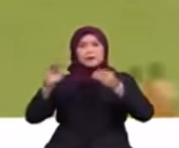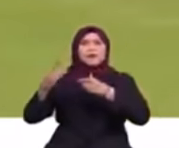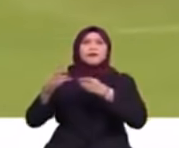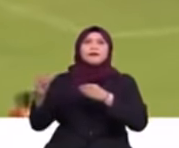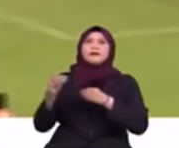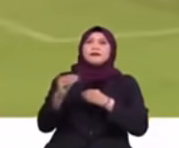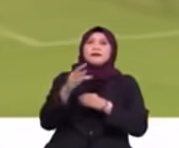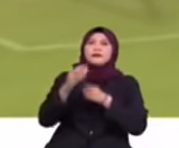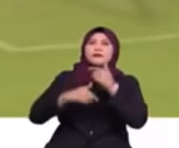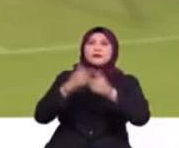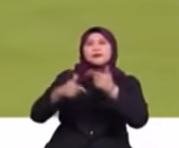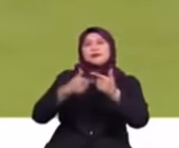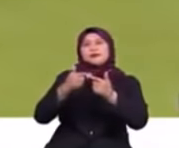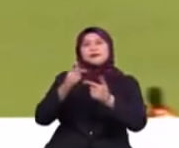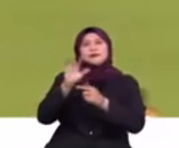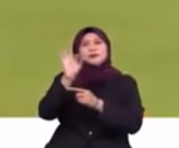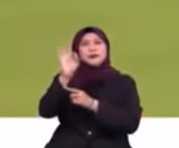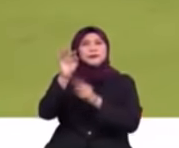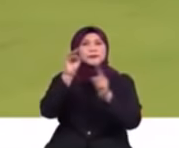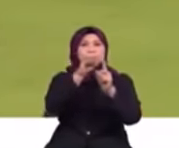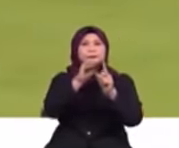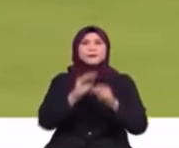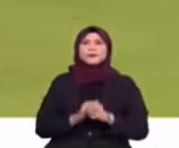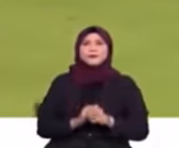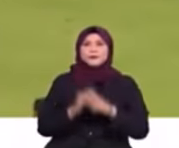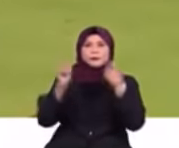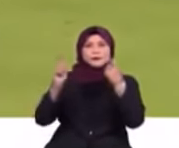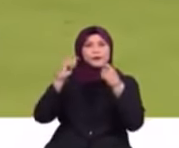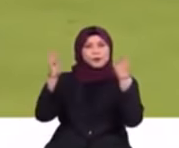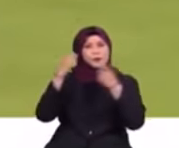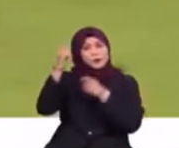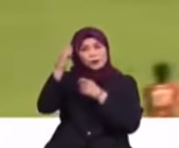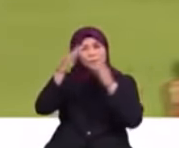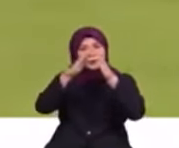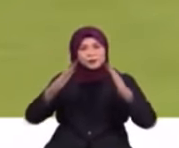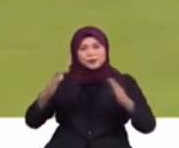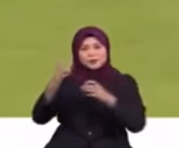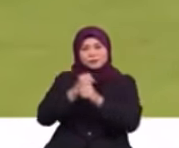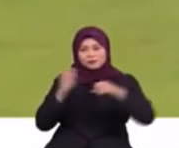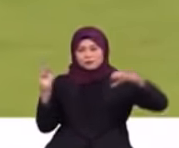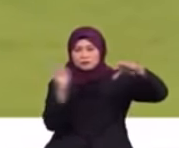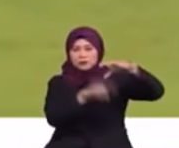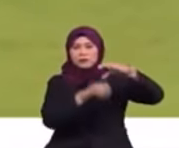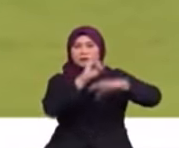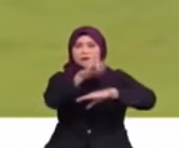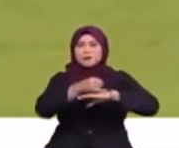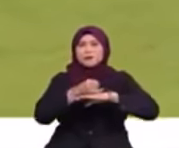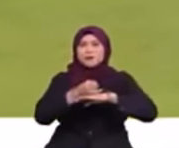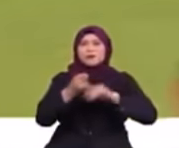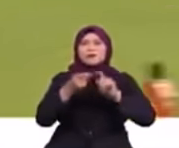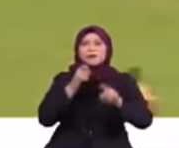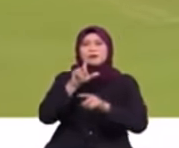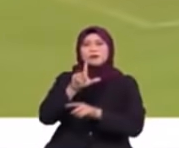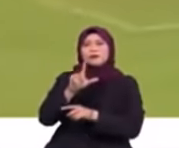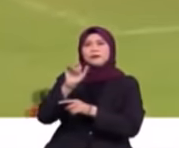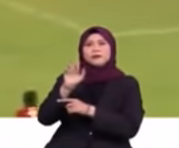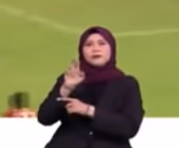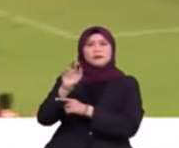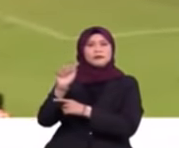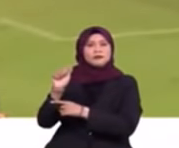9 madzhab dalam perlawanan tersebut pasukan tuan rumah membuka jaringan Rossi penyerang impor dari Liberia